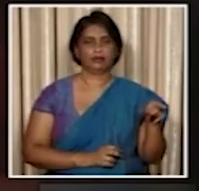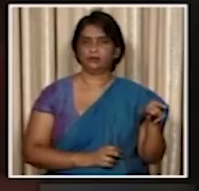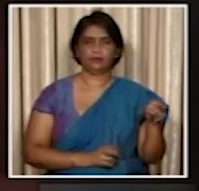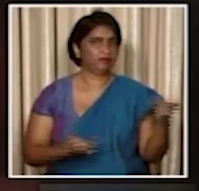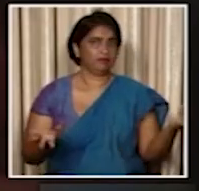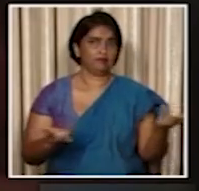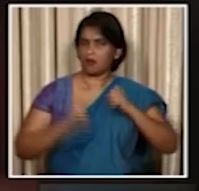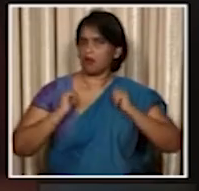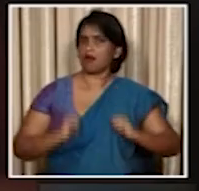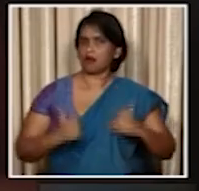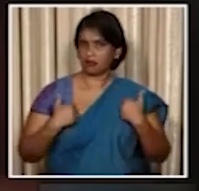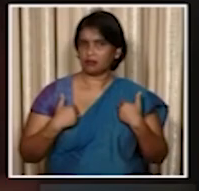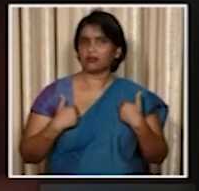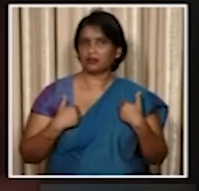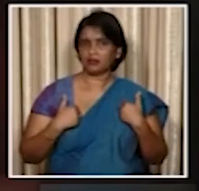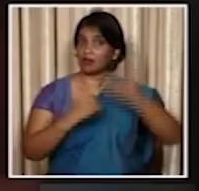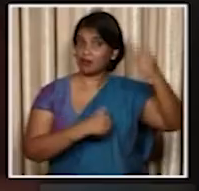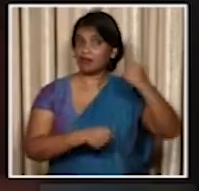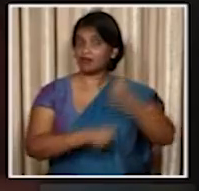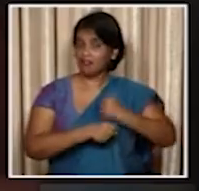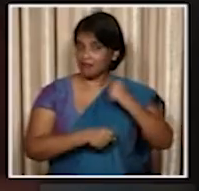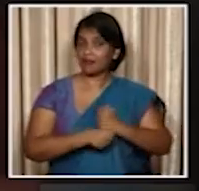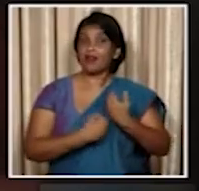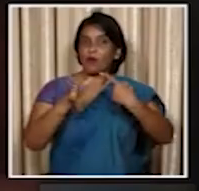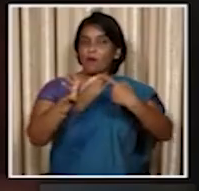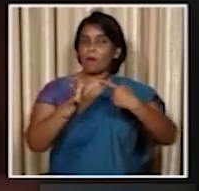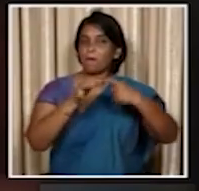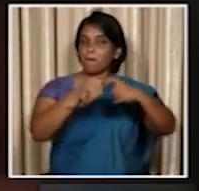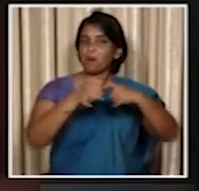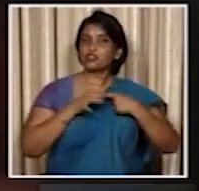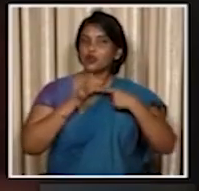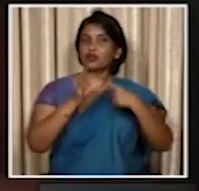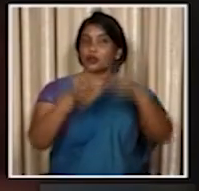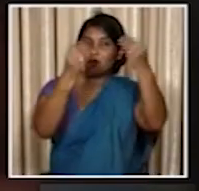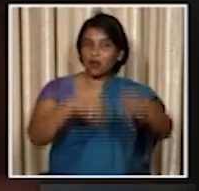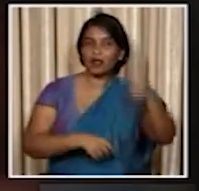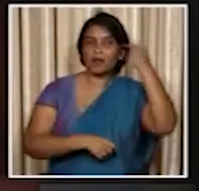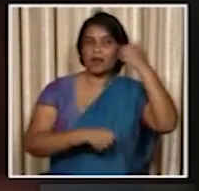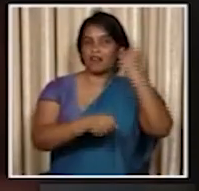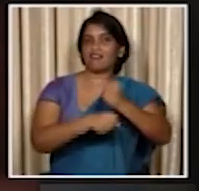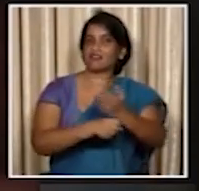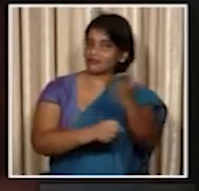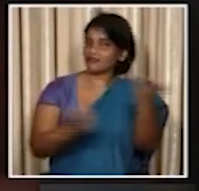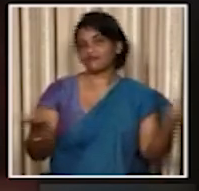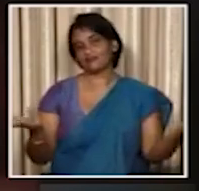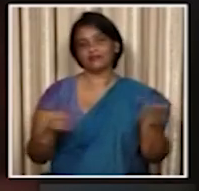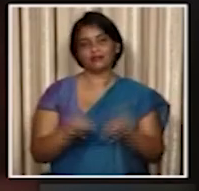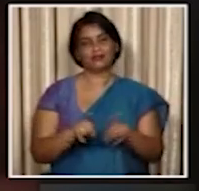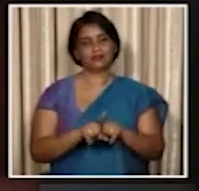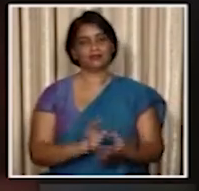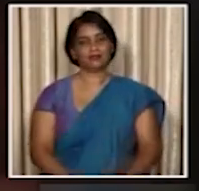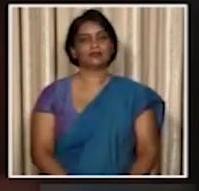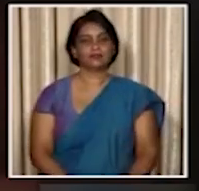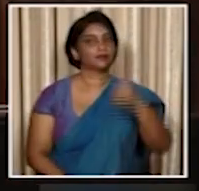තමයි අපි ලබා දෙන විසඳුම. දැන් අනාගත රජයෙන් අපෙන් උත්තර අහනවා පරදින්න බලාපොරොත්තුෙන් ඉන්න ආණ්ඩුව. ඒක තමයි සිද්ධ වෙලා